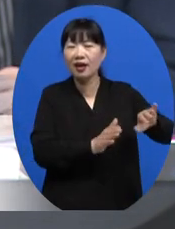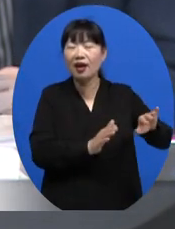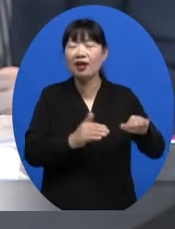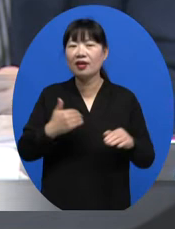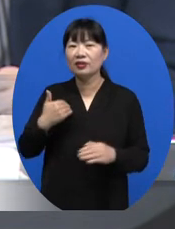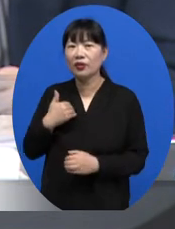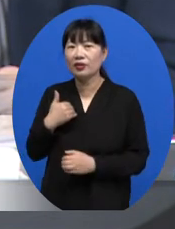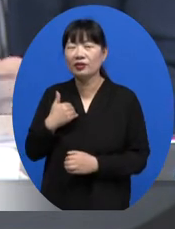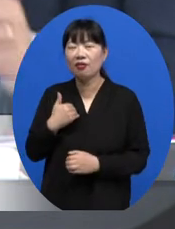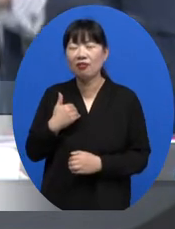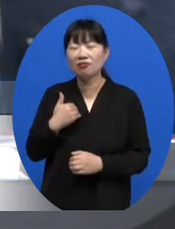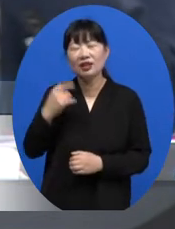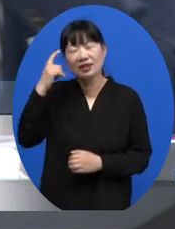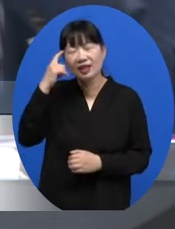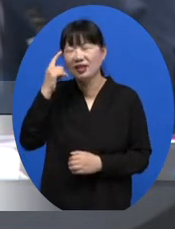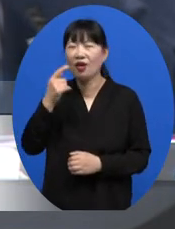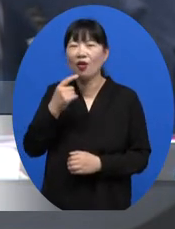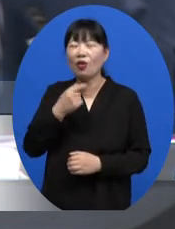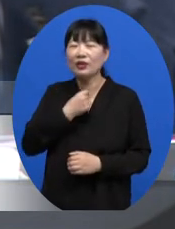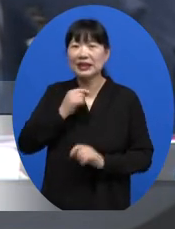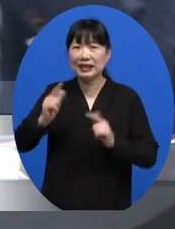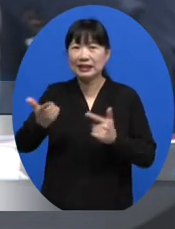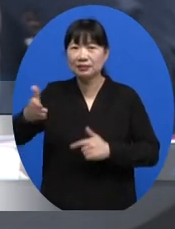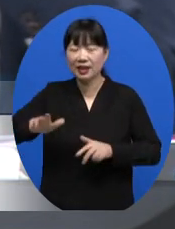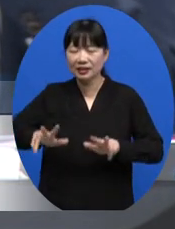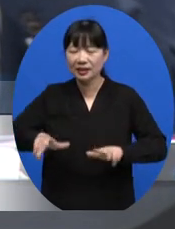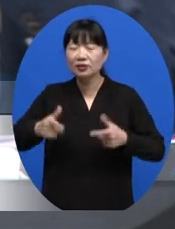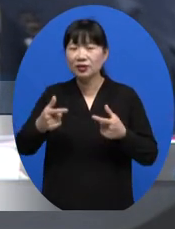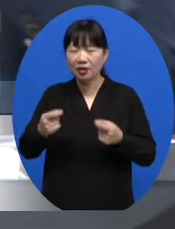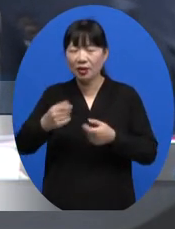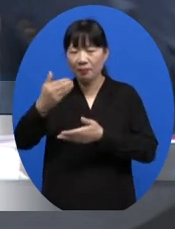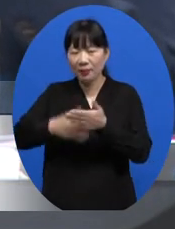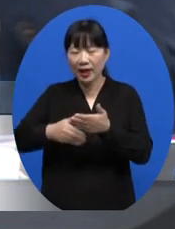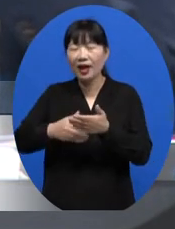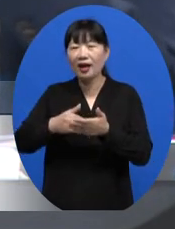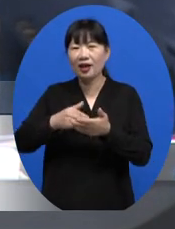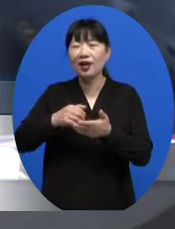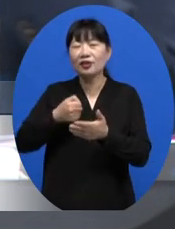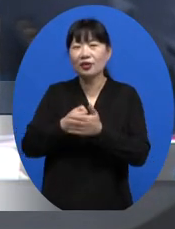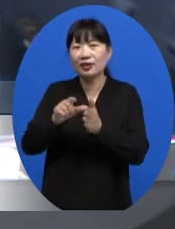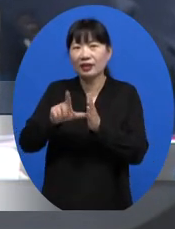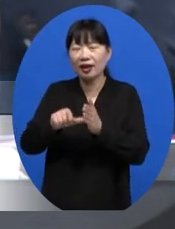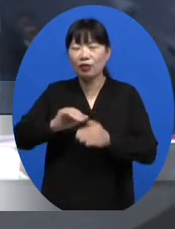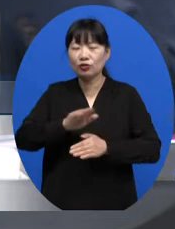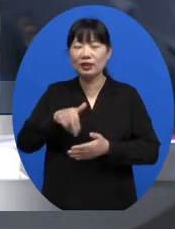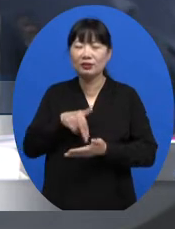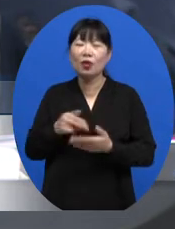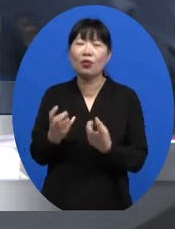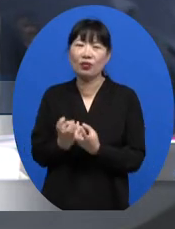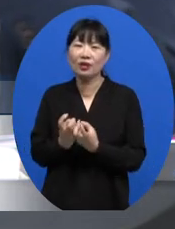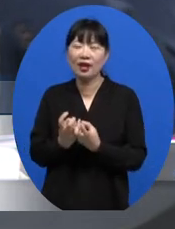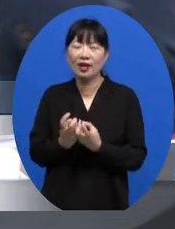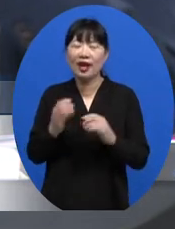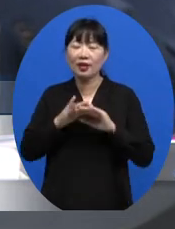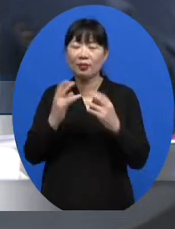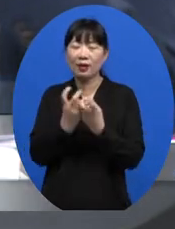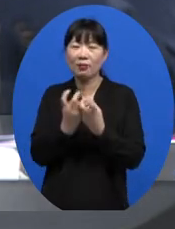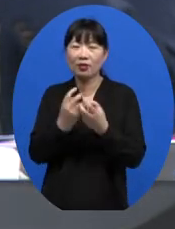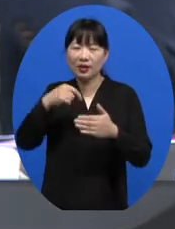저희가 그렇게 상상하고 싶진 않습니다만 지금처럼 됐을 때에는 우리가 어떻게 하겠나 대안을 몇 개